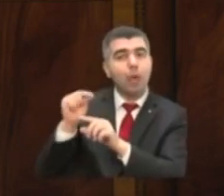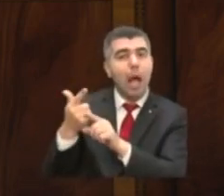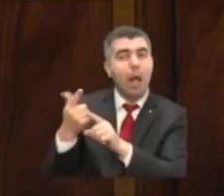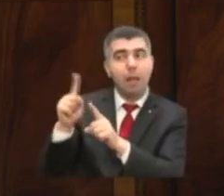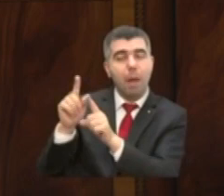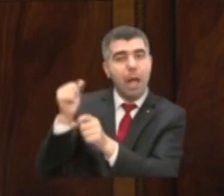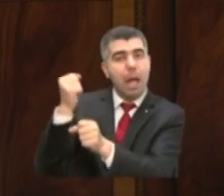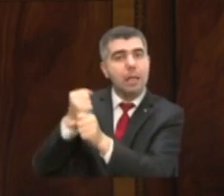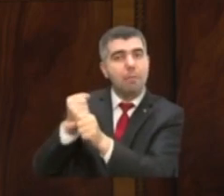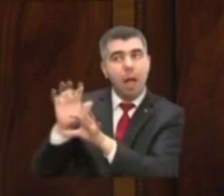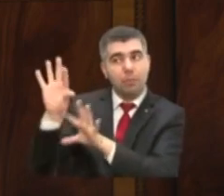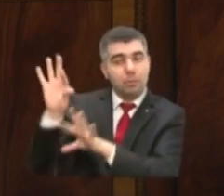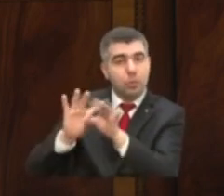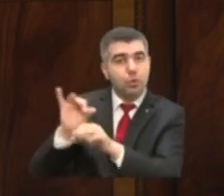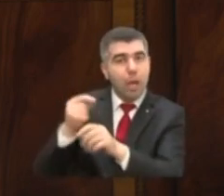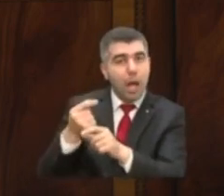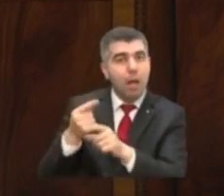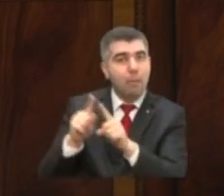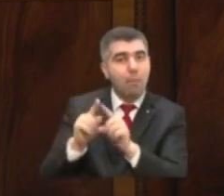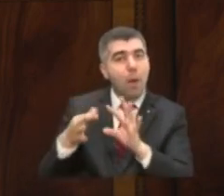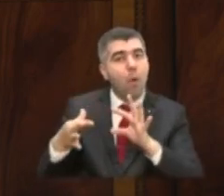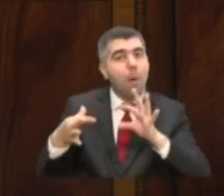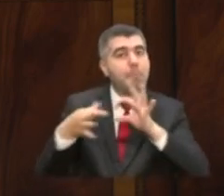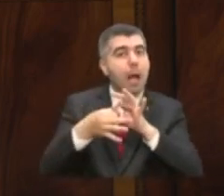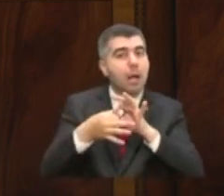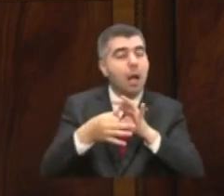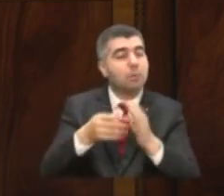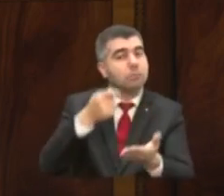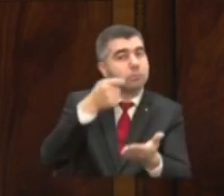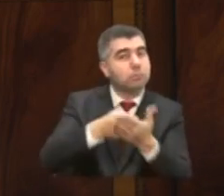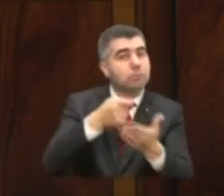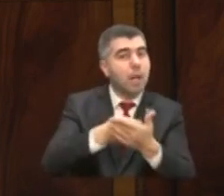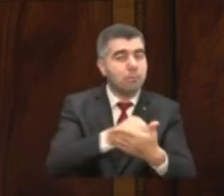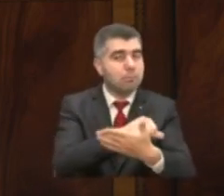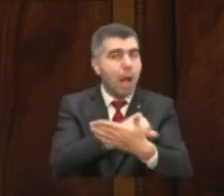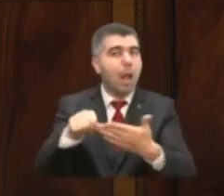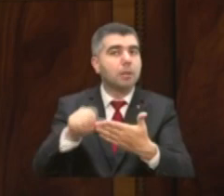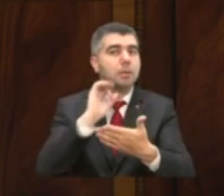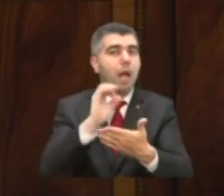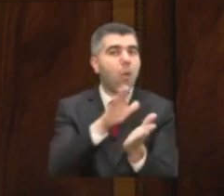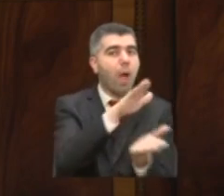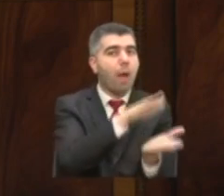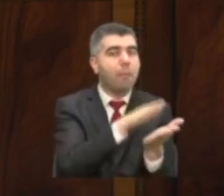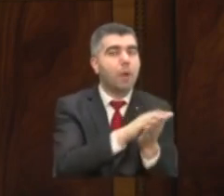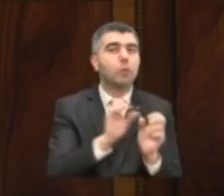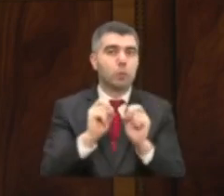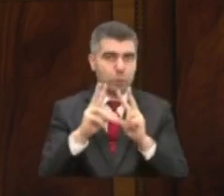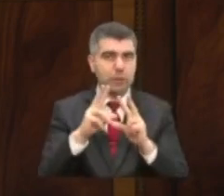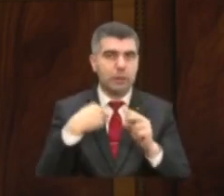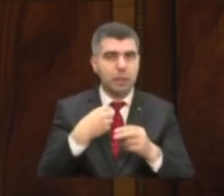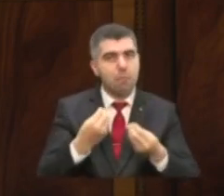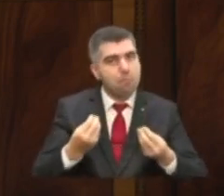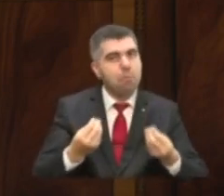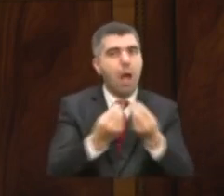بنكير باش ينفذ في تاريخ واجل محدد. انا معكم باش تشجعوهم في هذا الاطار السيد رئيس